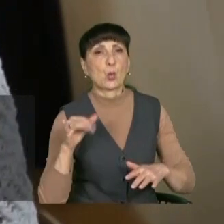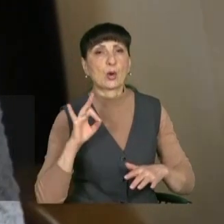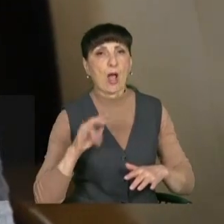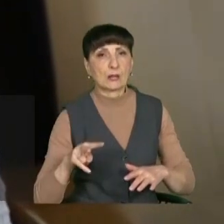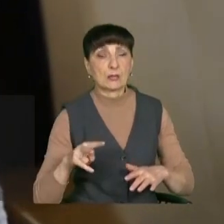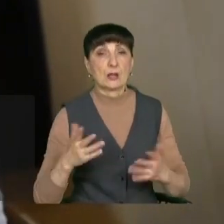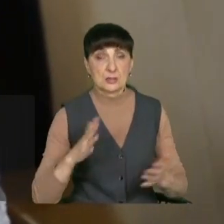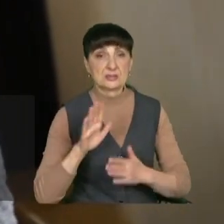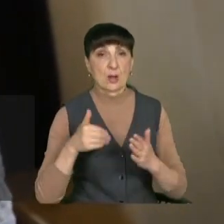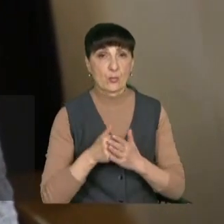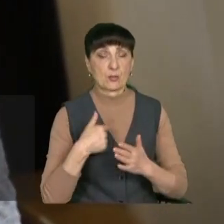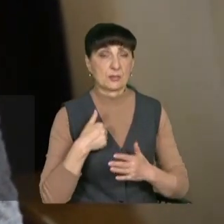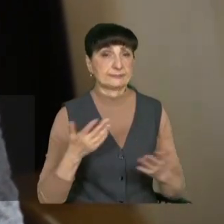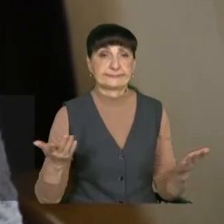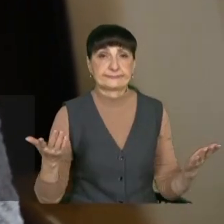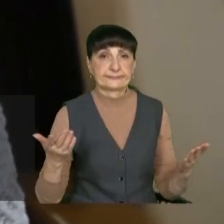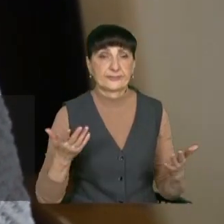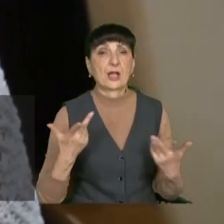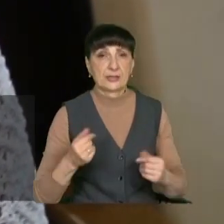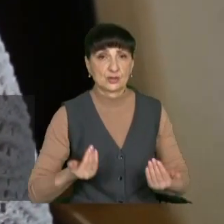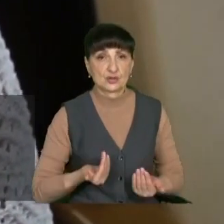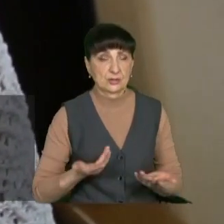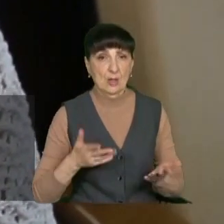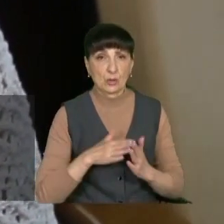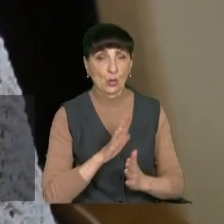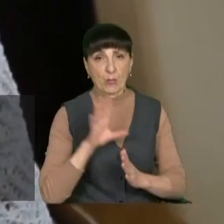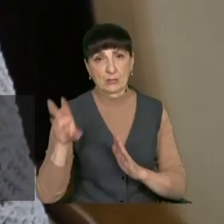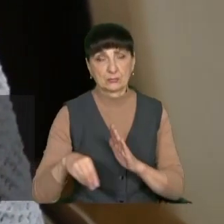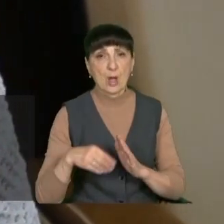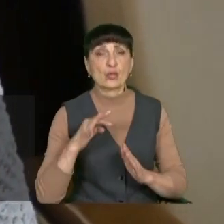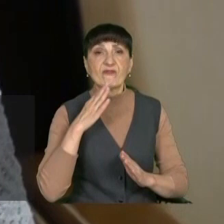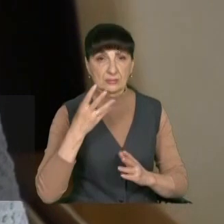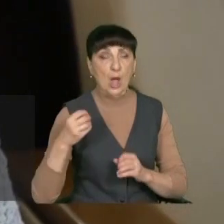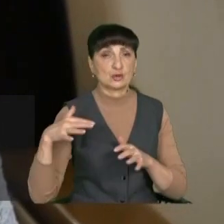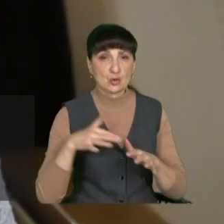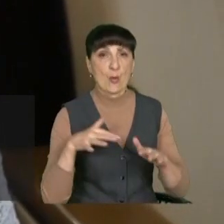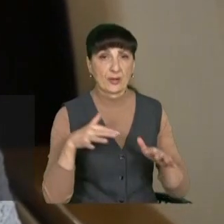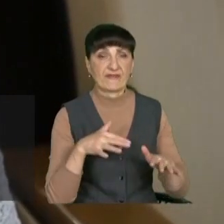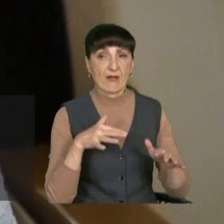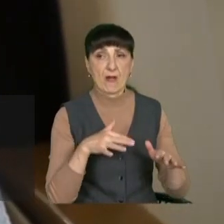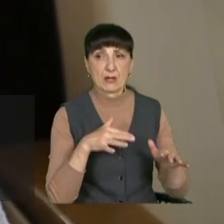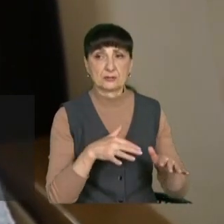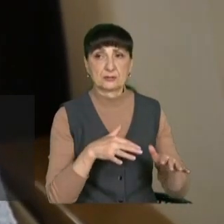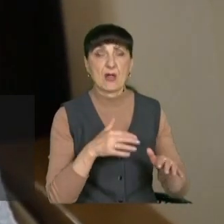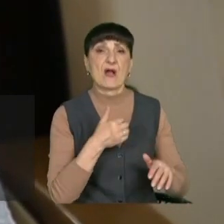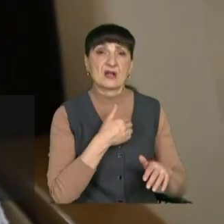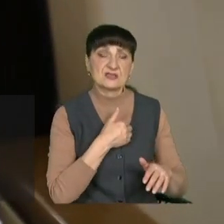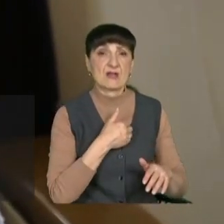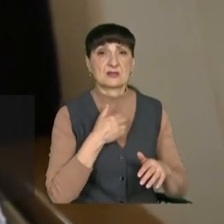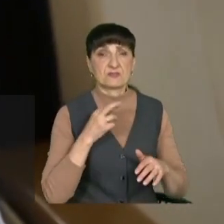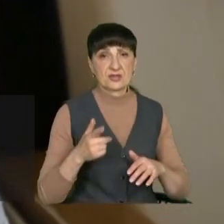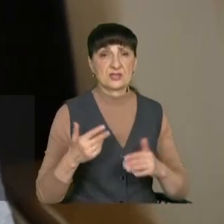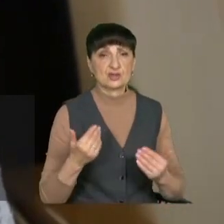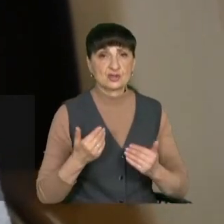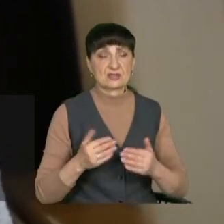тех пор мы там бдим обстановку. Вода еще прибывает. Хотелось бы